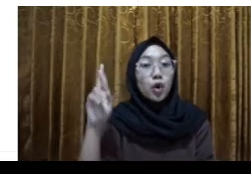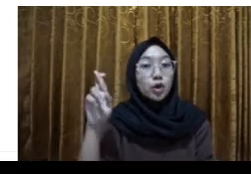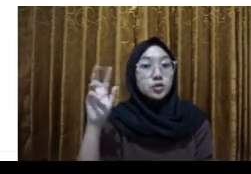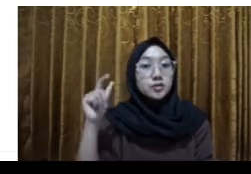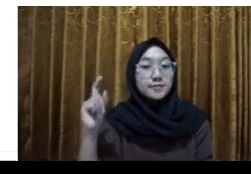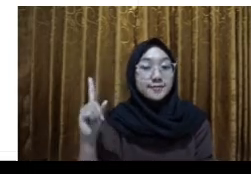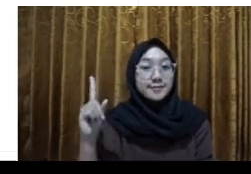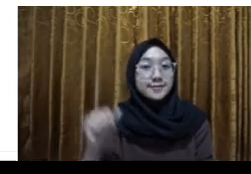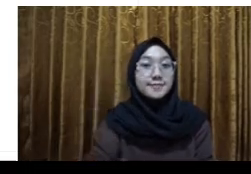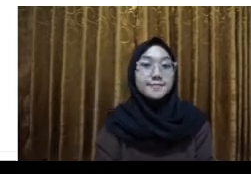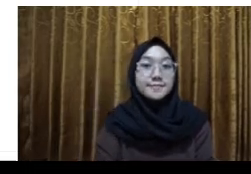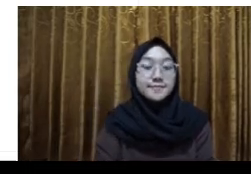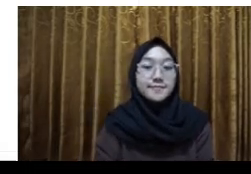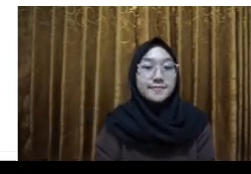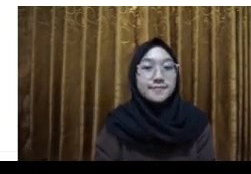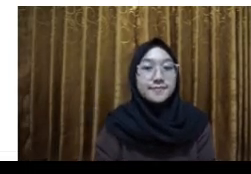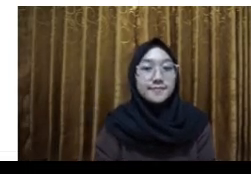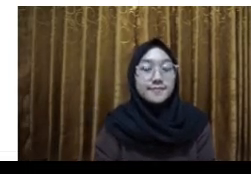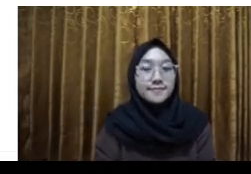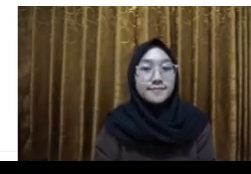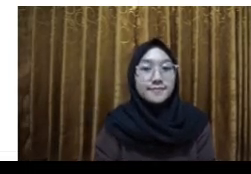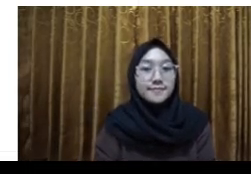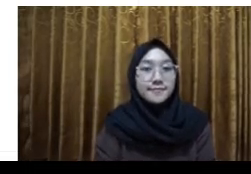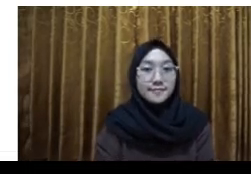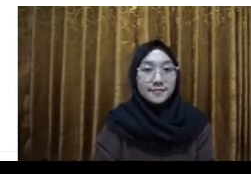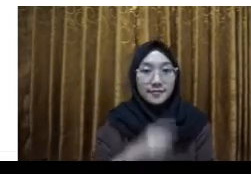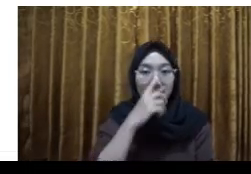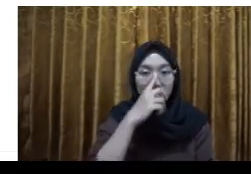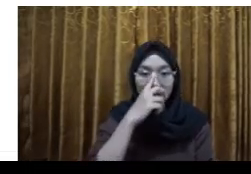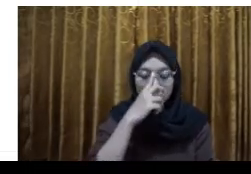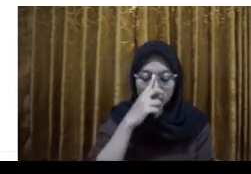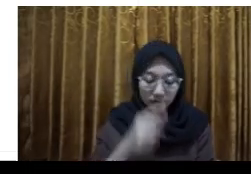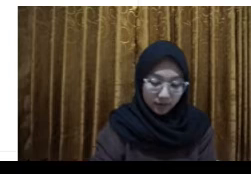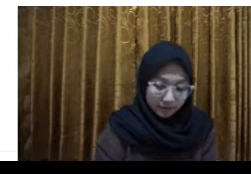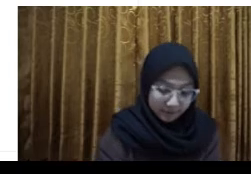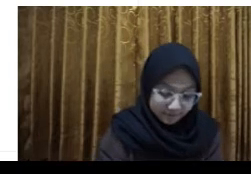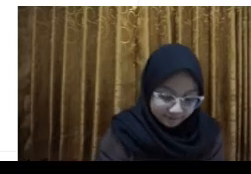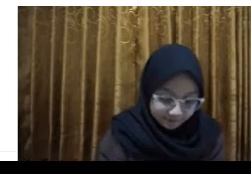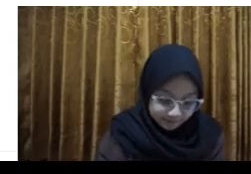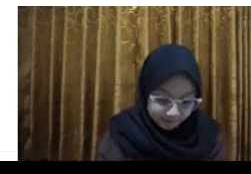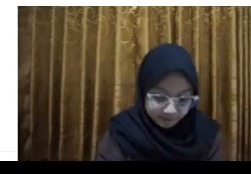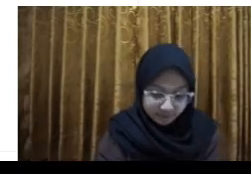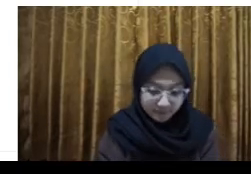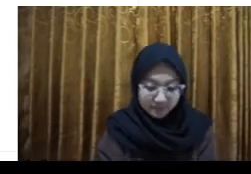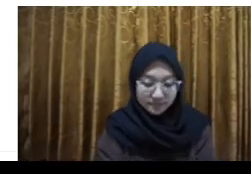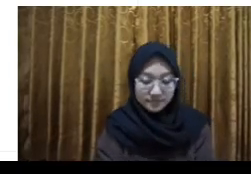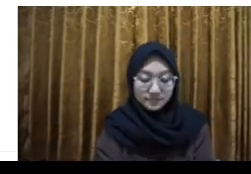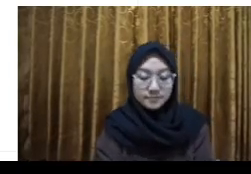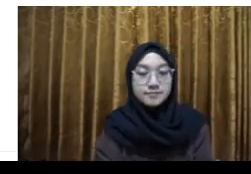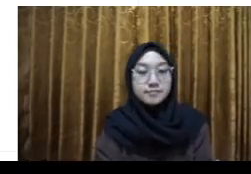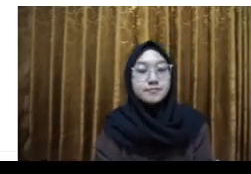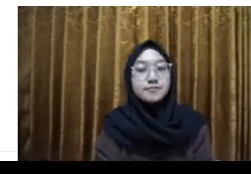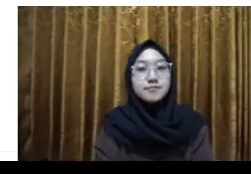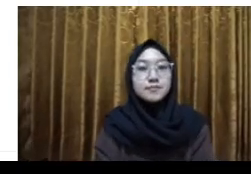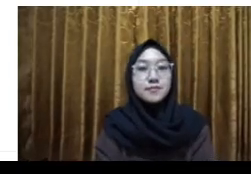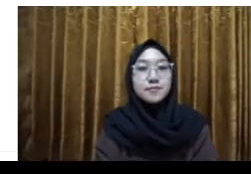saya, karena itu tidak akan bisa terbaca juga loh, walaupun kita convert menjadi Word, context tetap tidak terbaca ya, karena